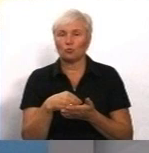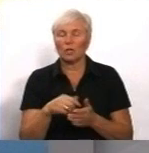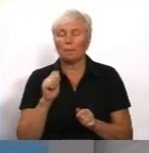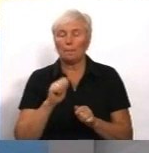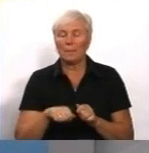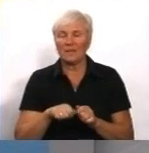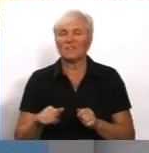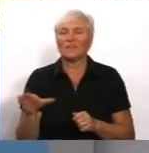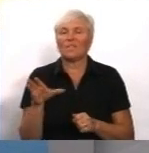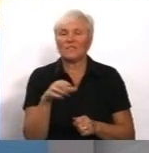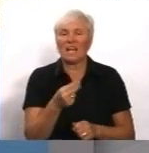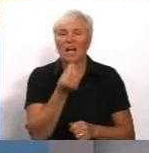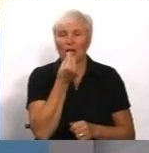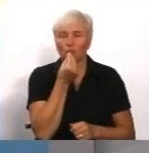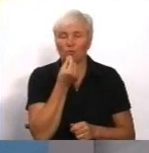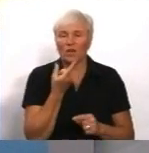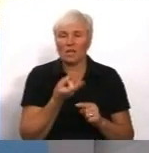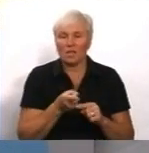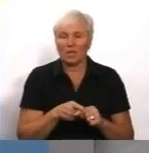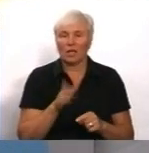все харчування, яке буде